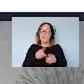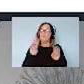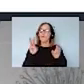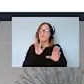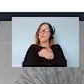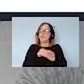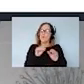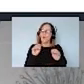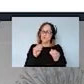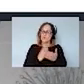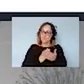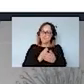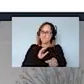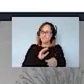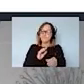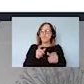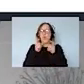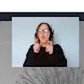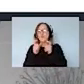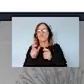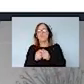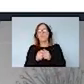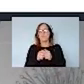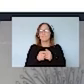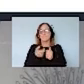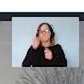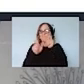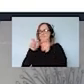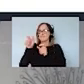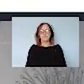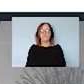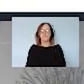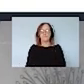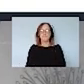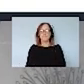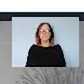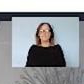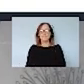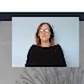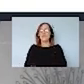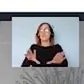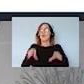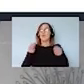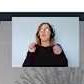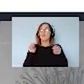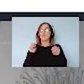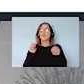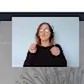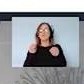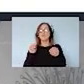i na ogłoszenie dotyczące prowadzenia warsztatów. Za to na początku